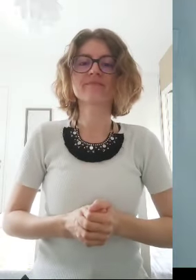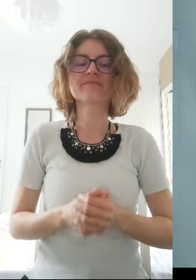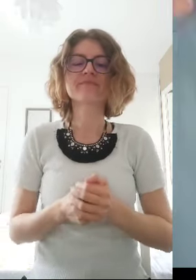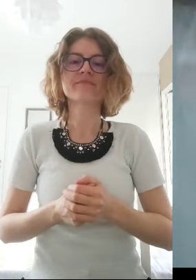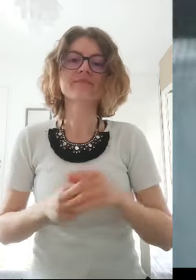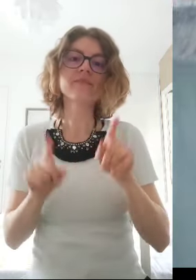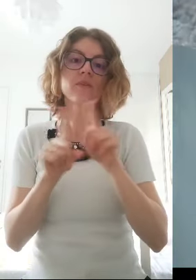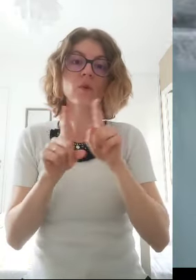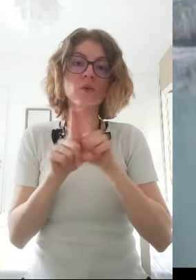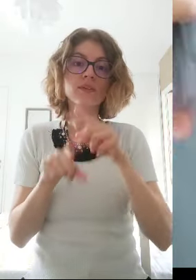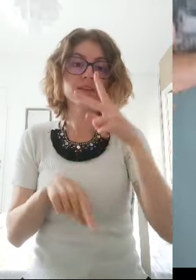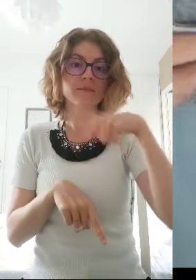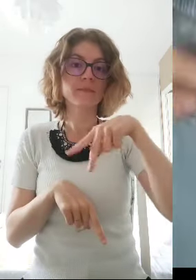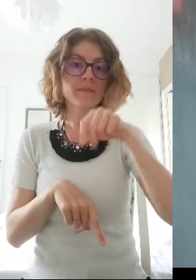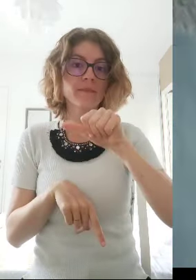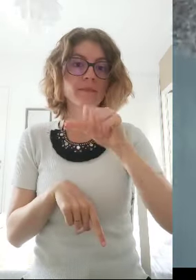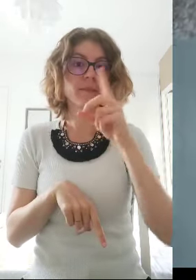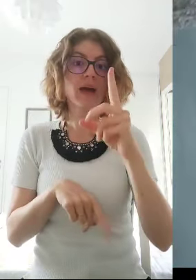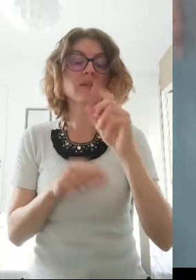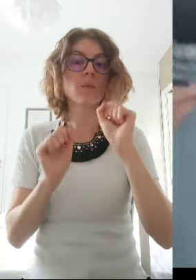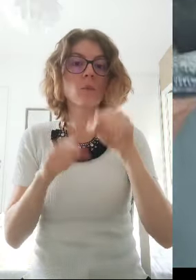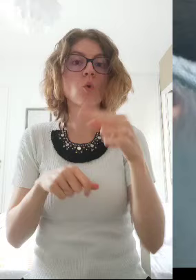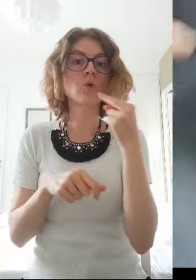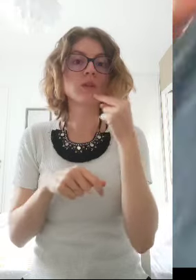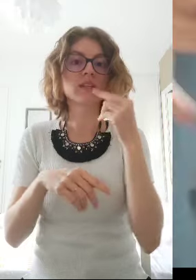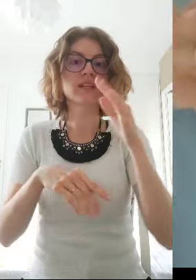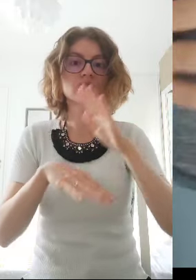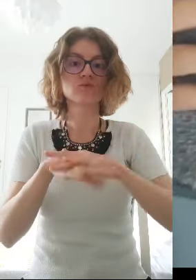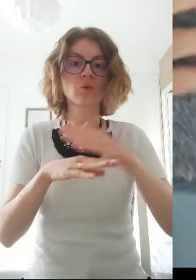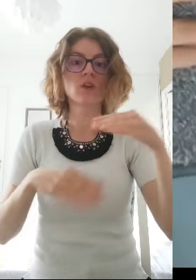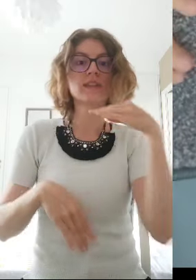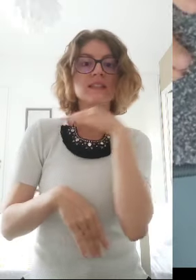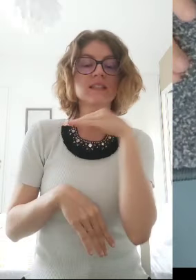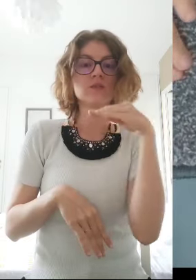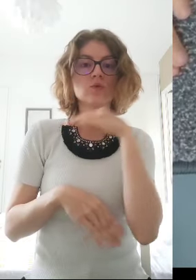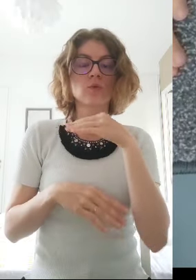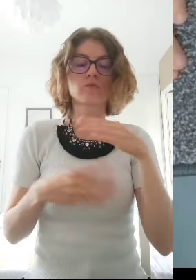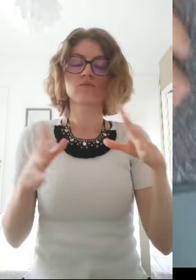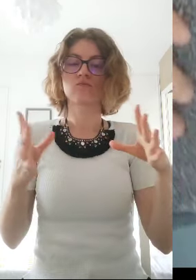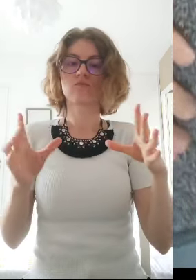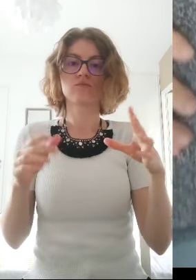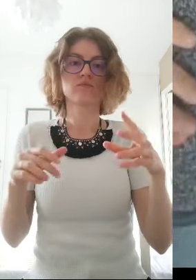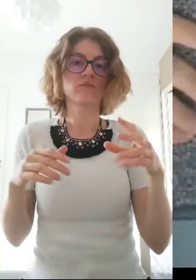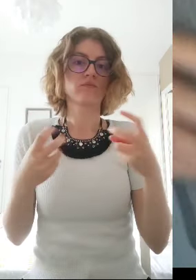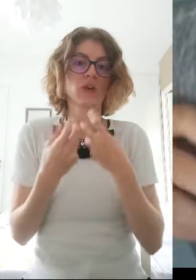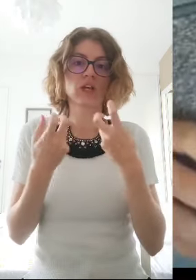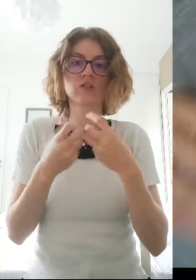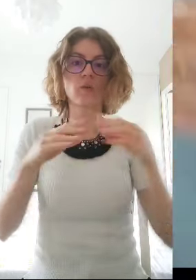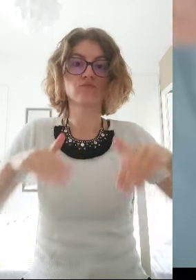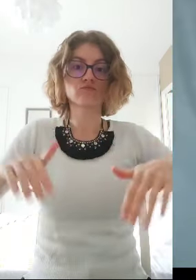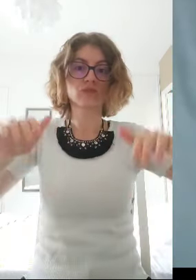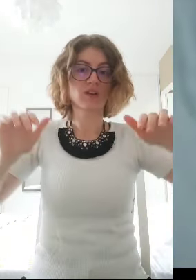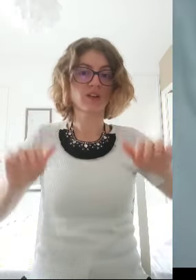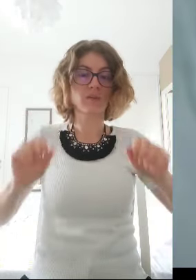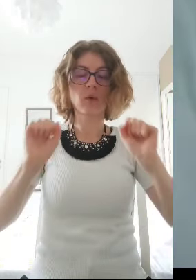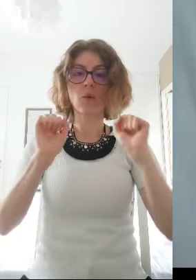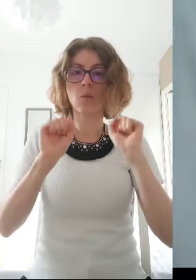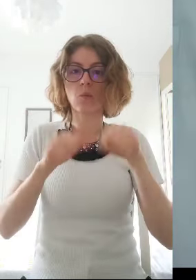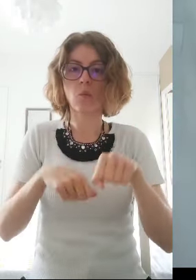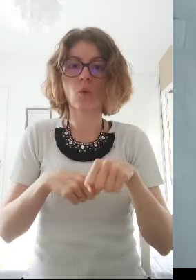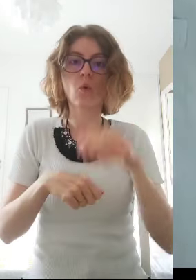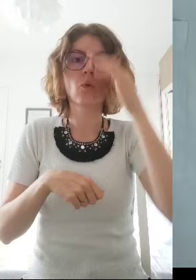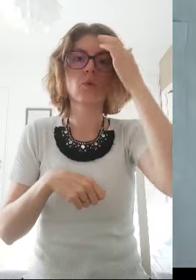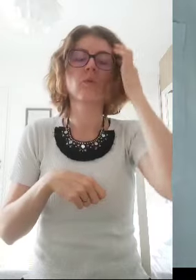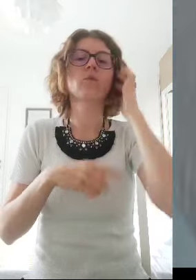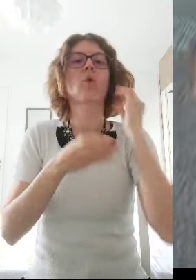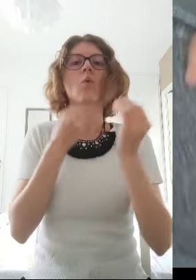récupérer. Le pad, il peut s'utiliser aussi sur du tissu. N'ayez pas peur de l'utiliser sur ce genre de matière. Ça peut être aussi